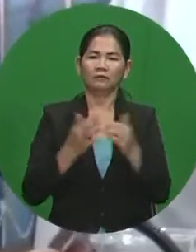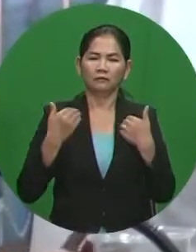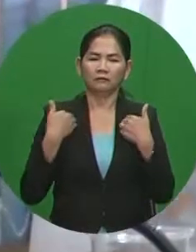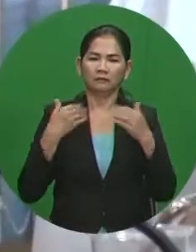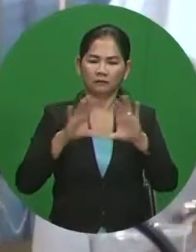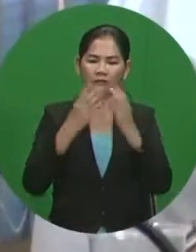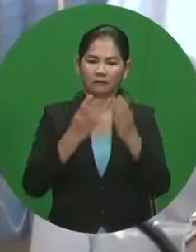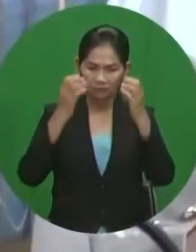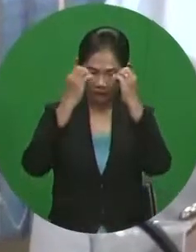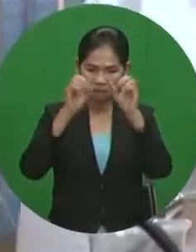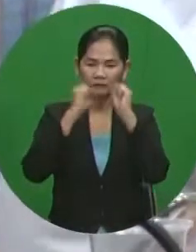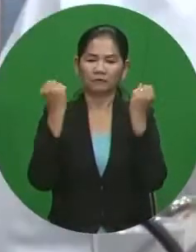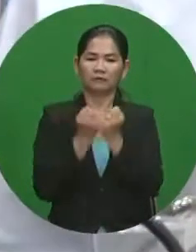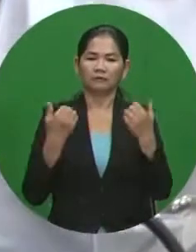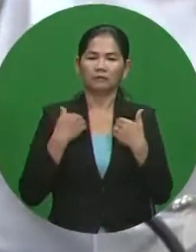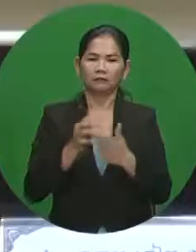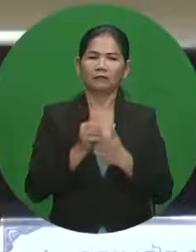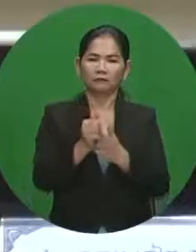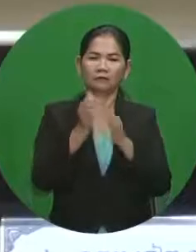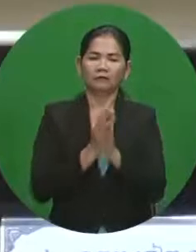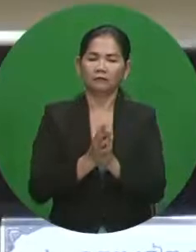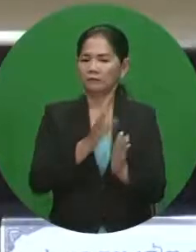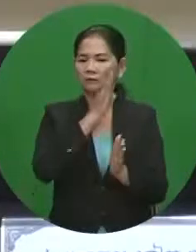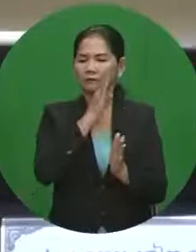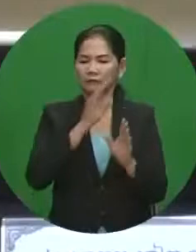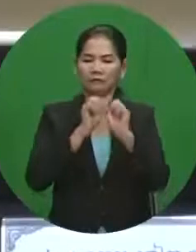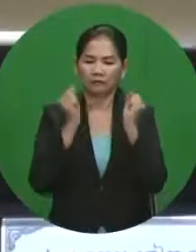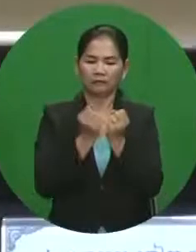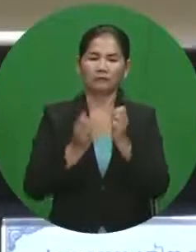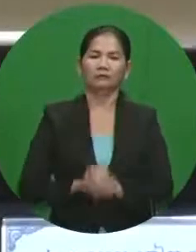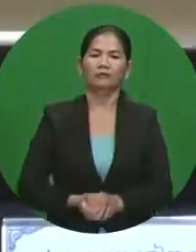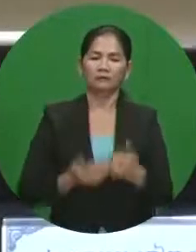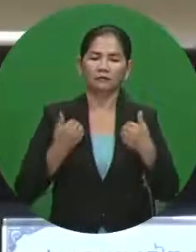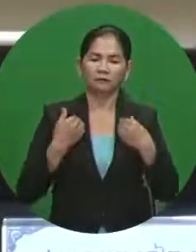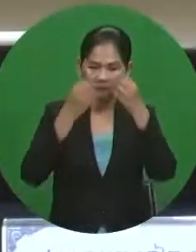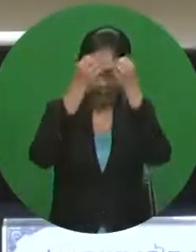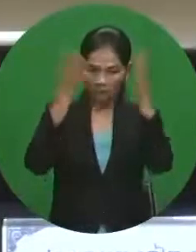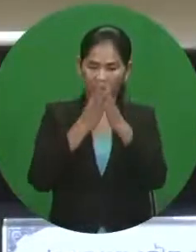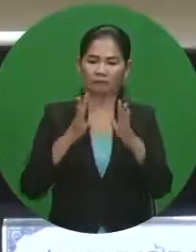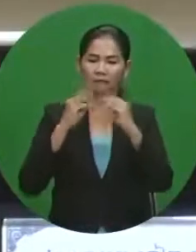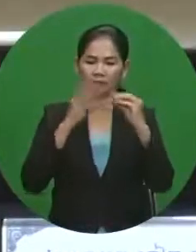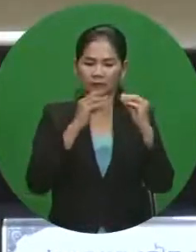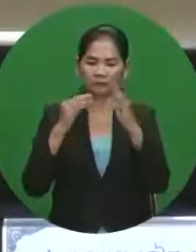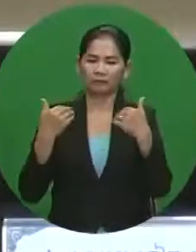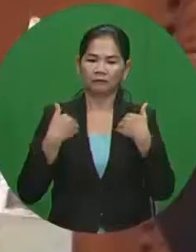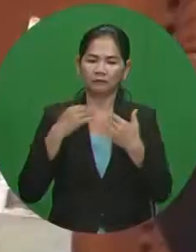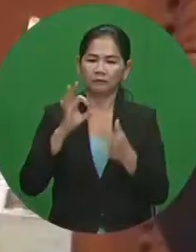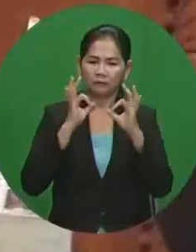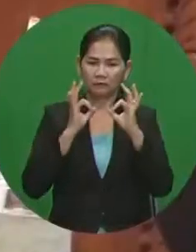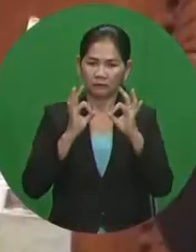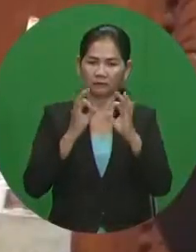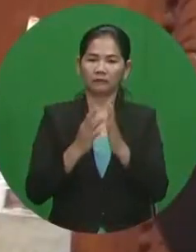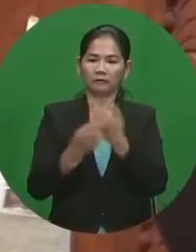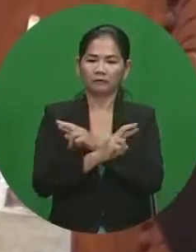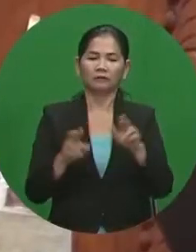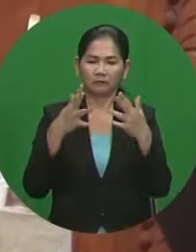ណ្ដាញផ្សព្វផ្សាយសង្គមដែលនាំឲ្យមានការបំពុលដល់សង្គមសម្រាប់កិច្ចប្រជុំនេះដែរក៏មានការឯកភាពគ្នាត្រៀ